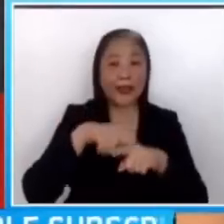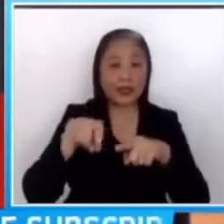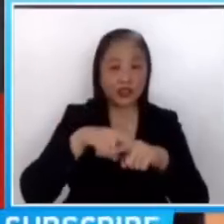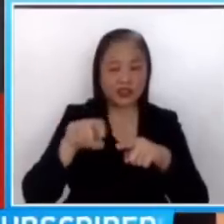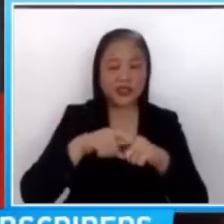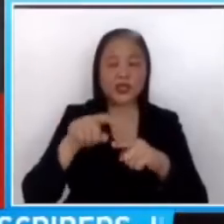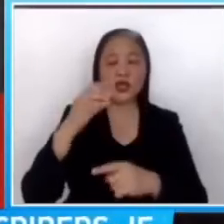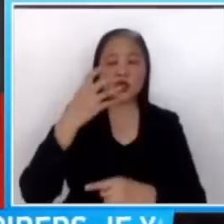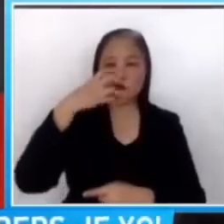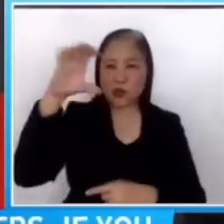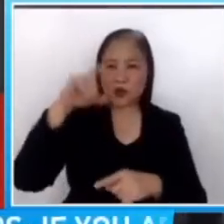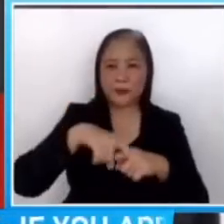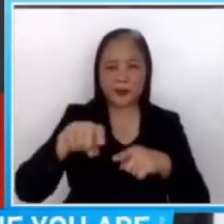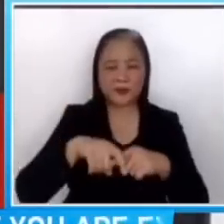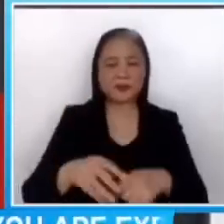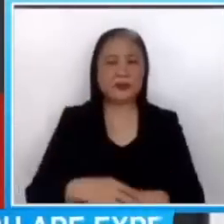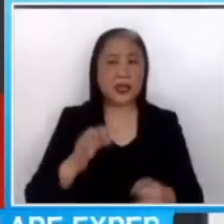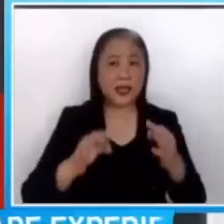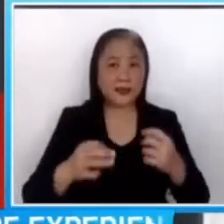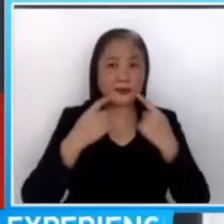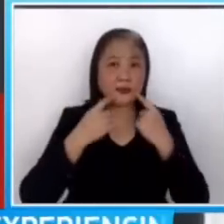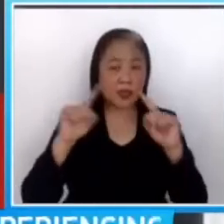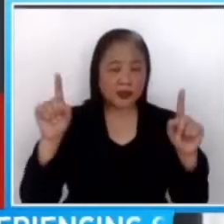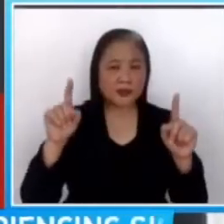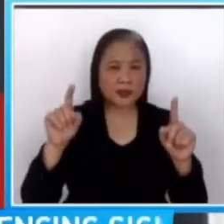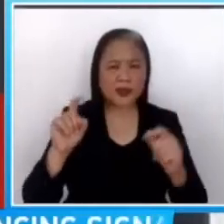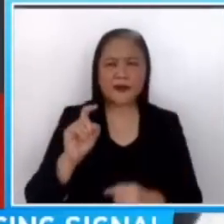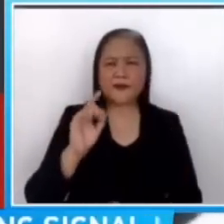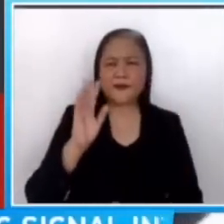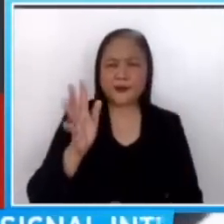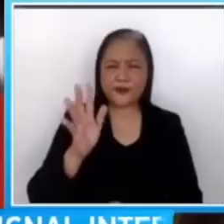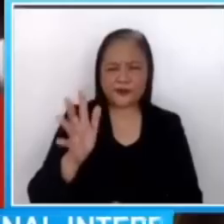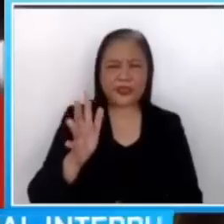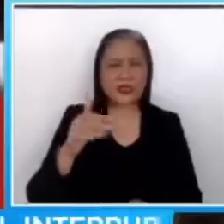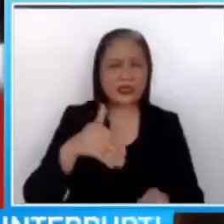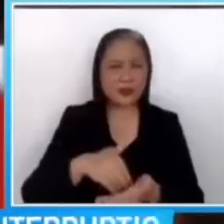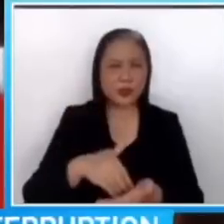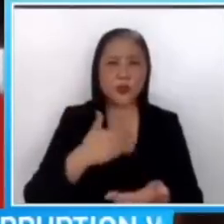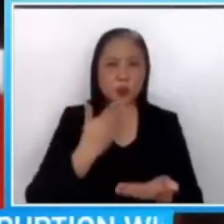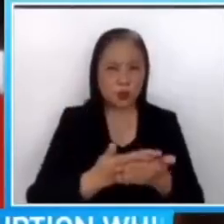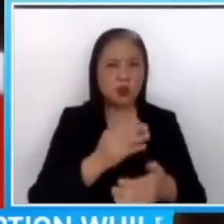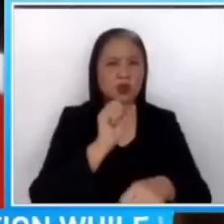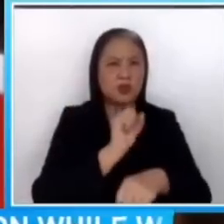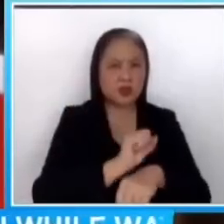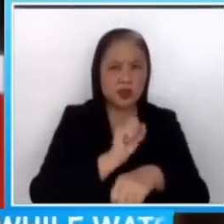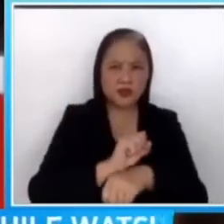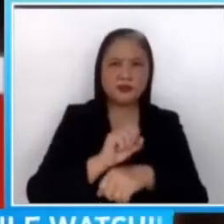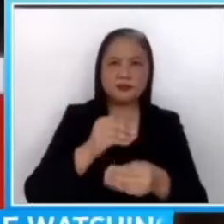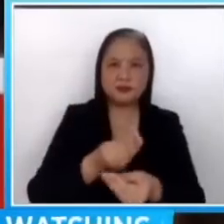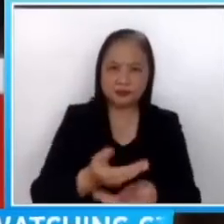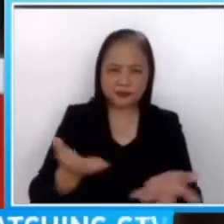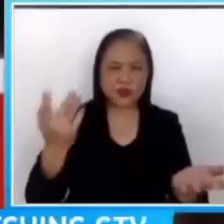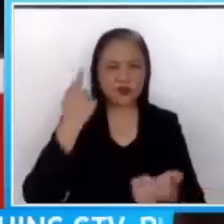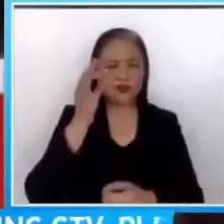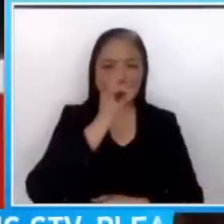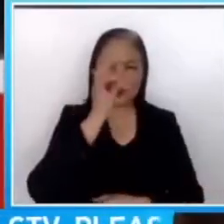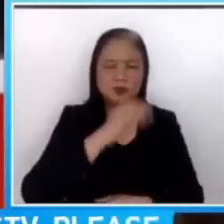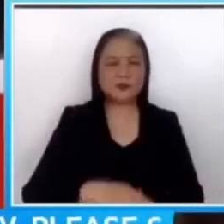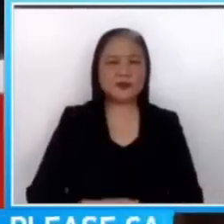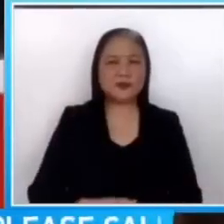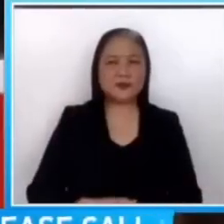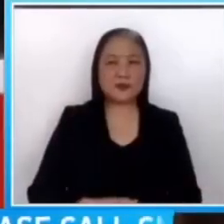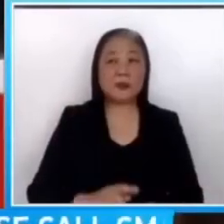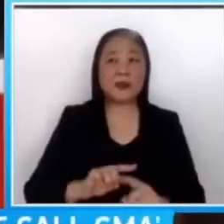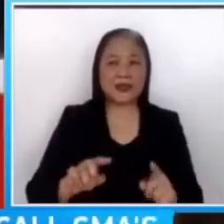kung magiging matagumpay daw ito, 50,000 good-paying job ang maaari nitong maibigay sa mga Pilipino. Yun nga lang, dapat daw